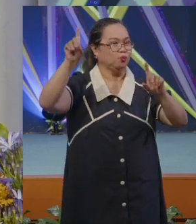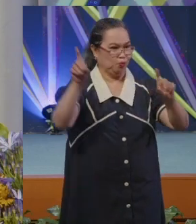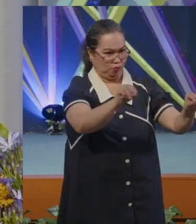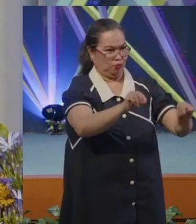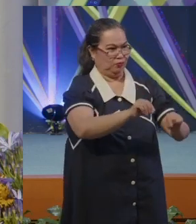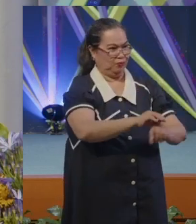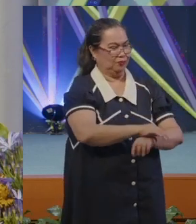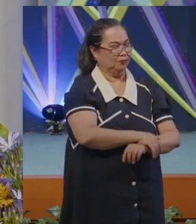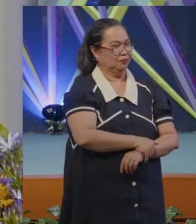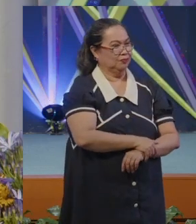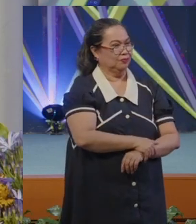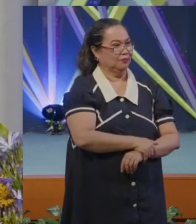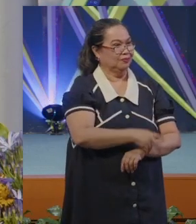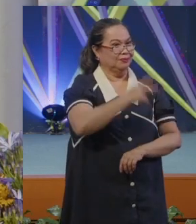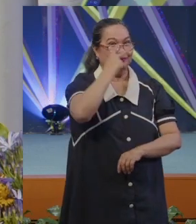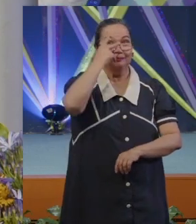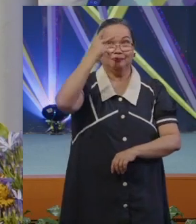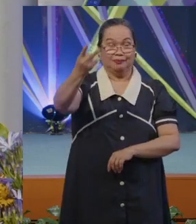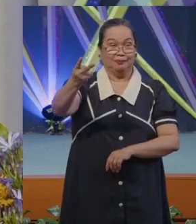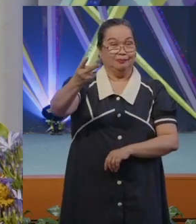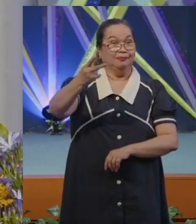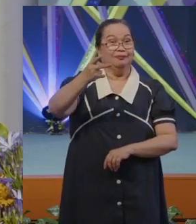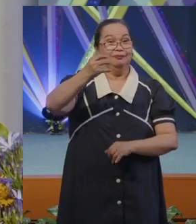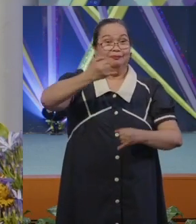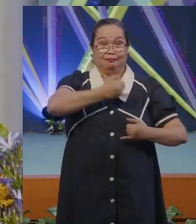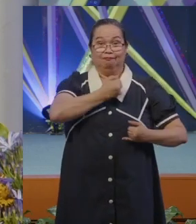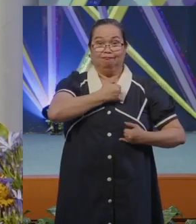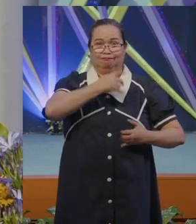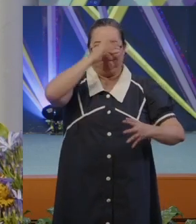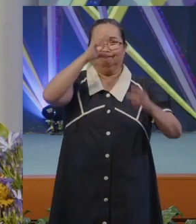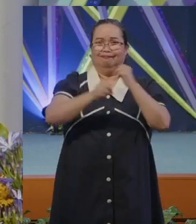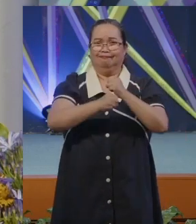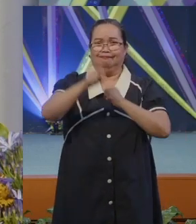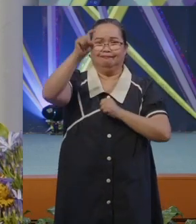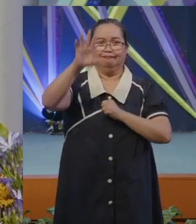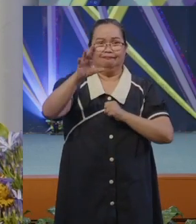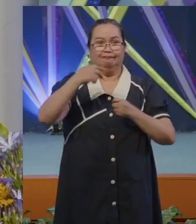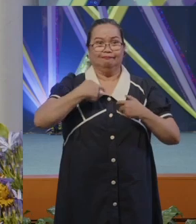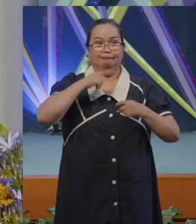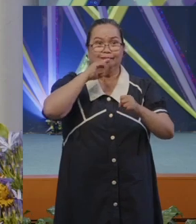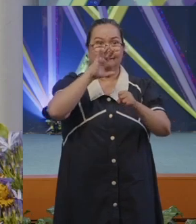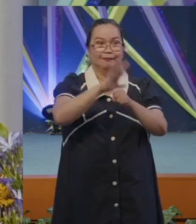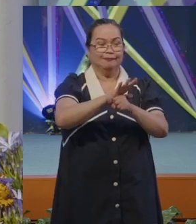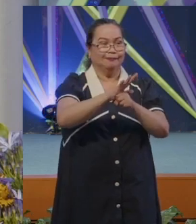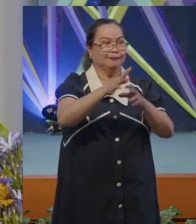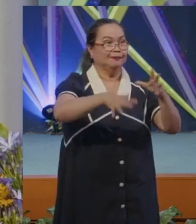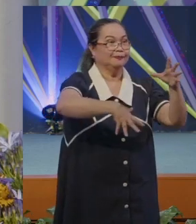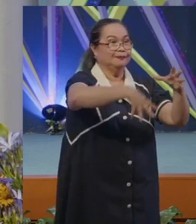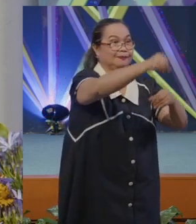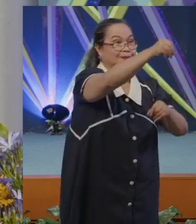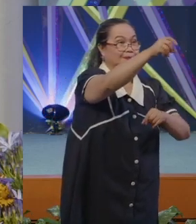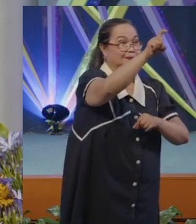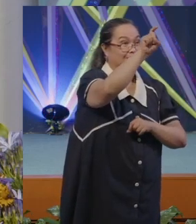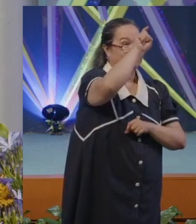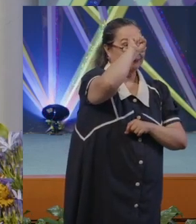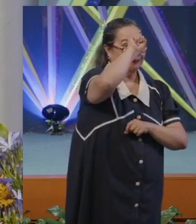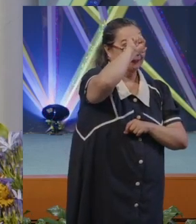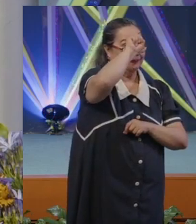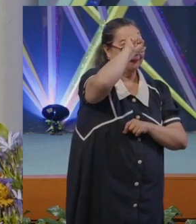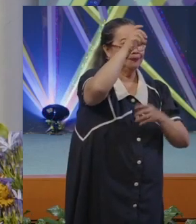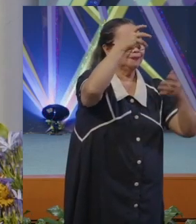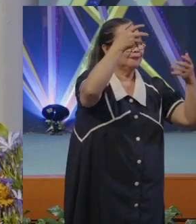Nakita na ni Joshua, na maaasahan talaga ang Diyos. Ipinangako niya na ilalabas sila sa Ehipto.